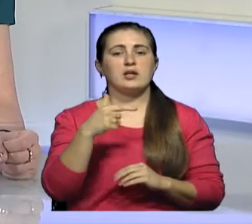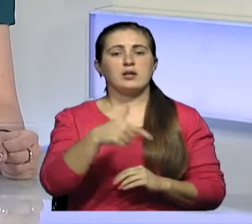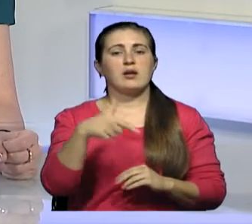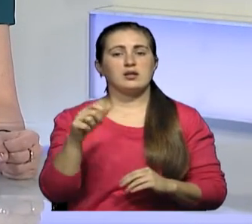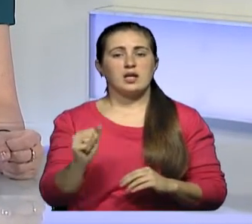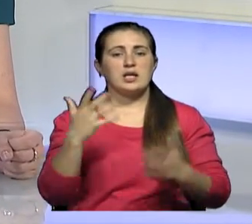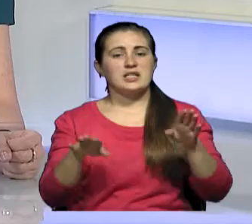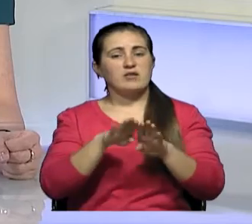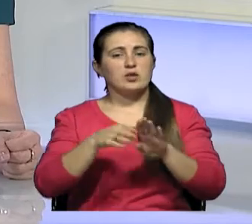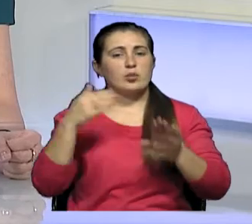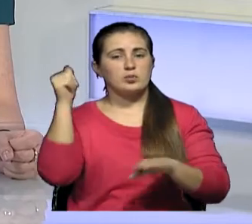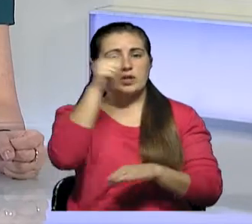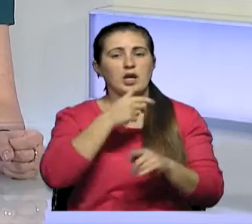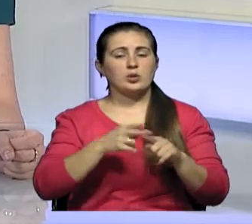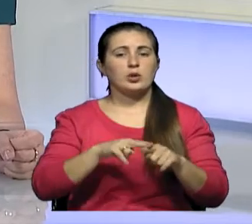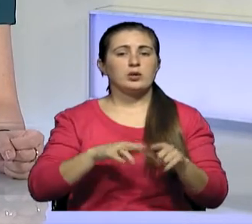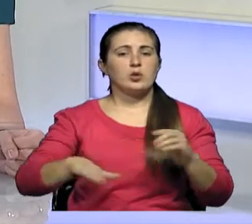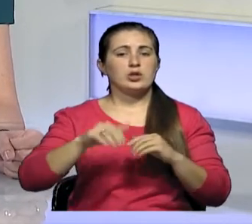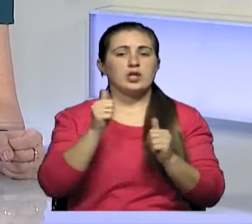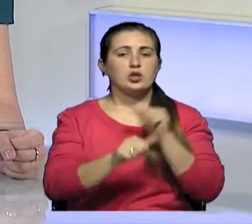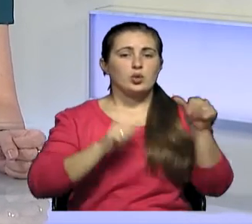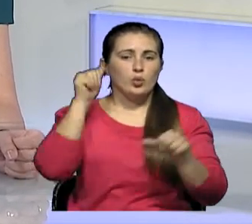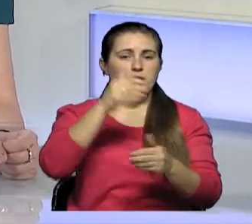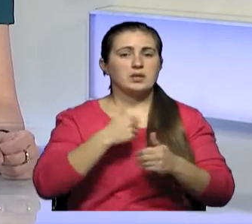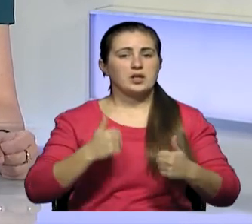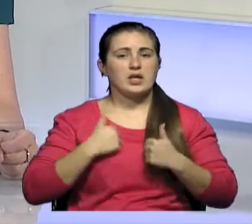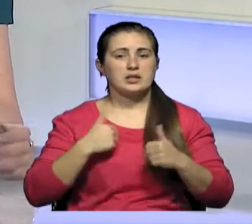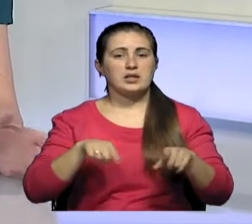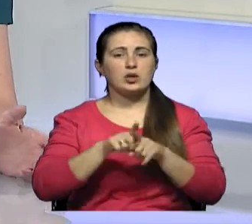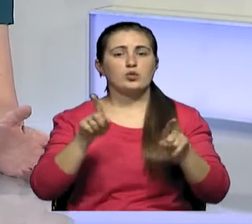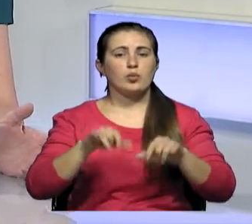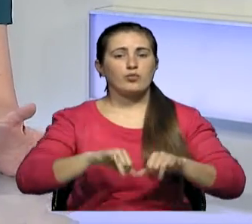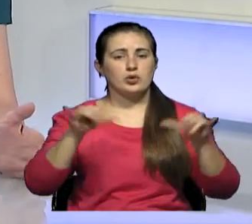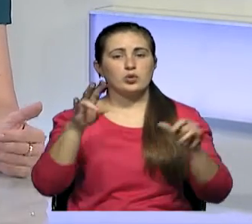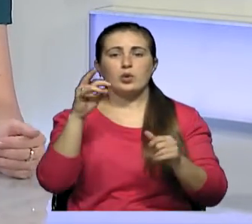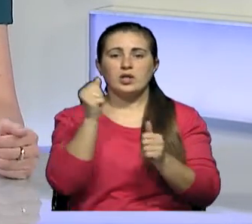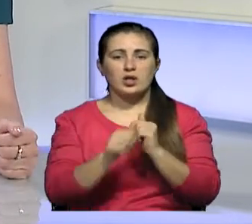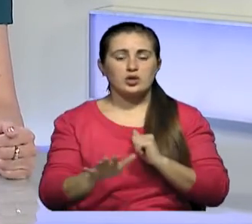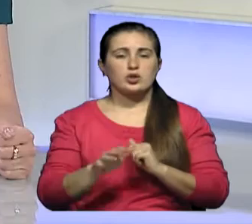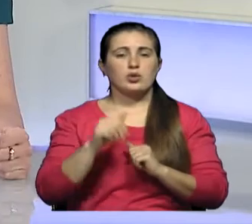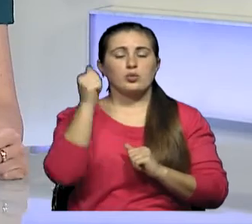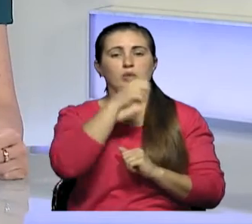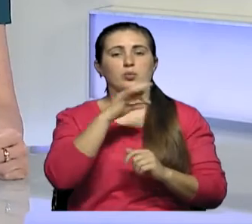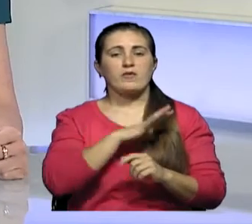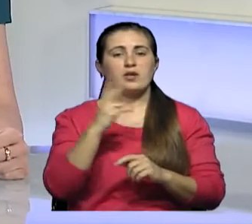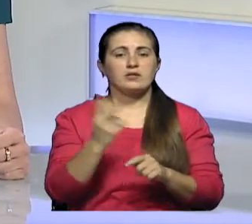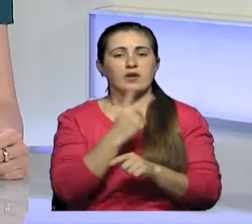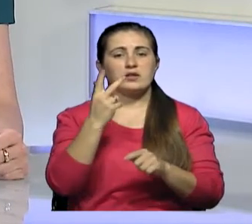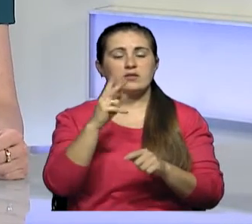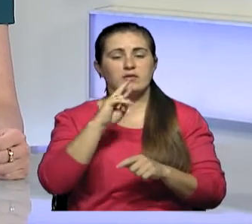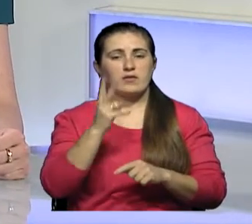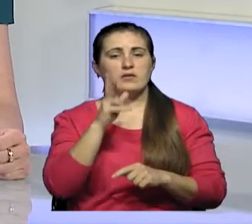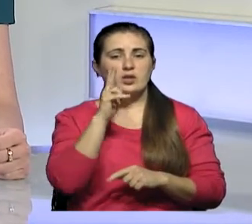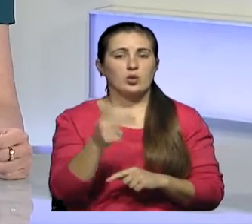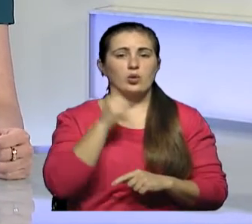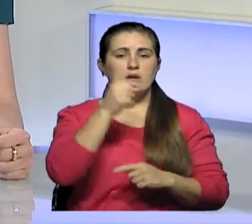прошлыми годами то эта площадь ежегодно мы стараемся так чтобы увеличилась бывает не каждый год бывает раз два в три года на мы создаем новой особо